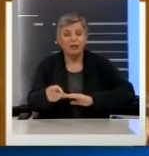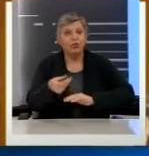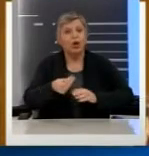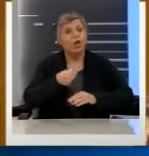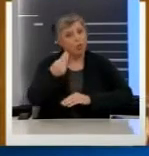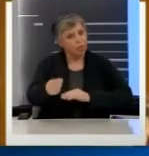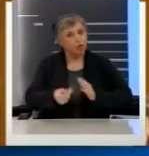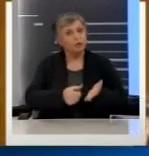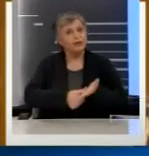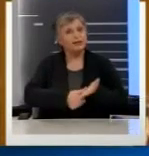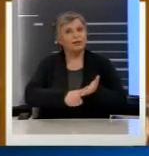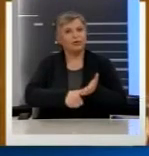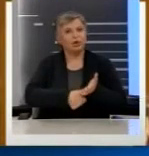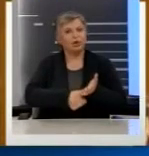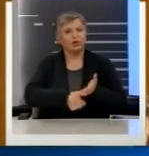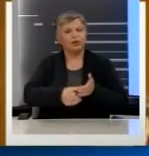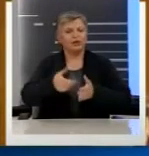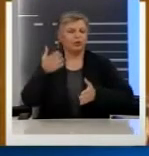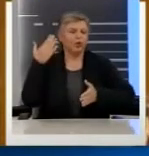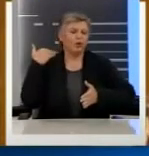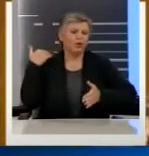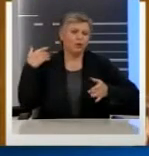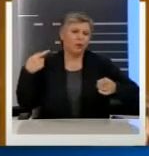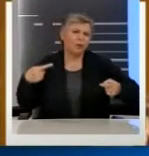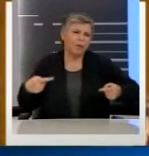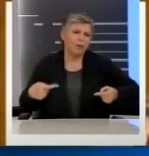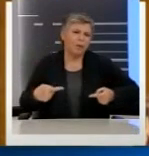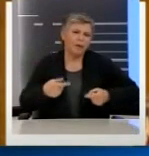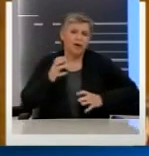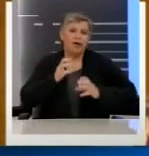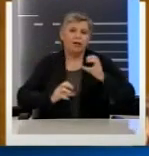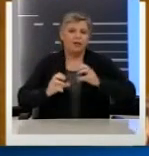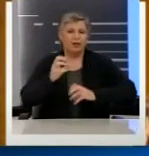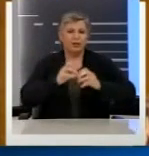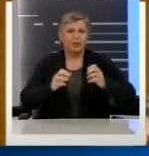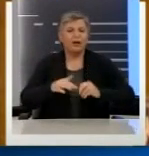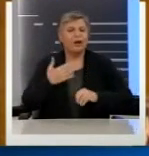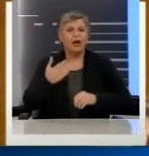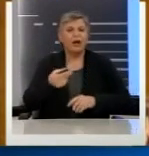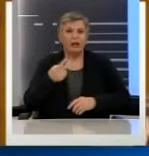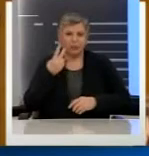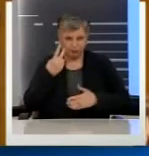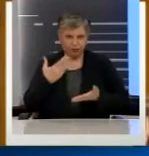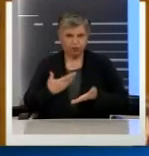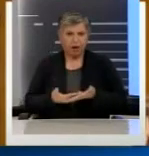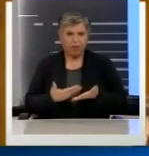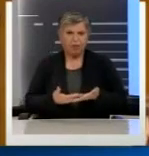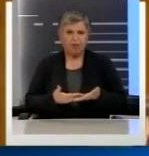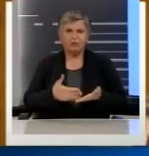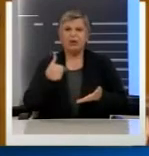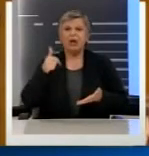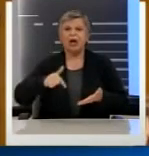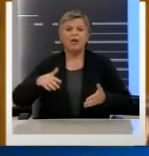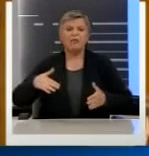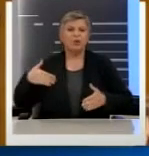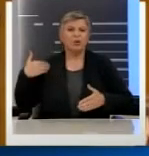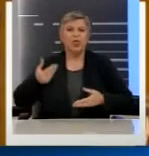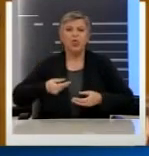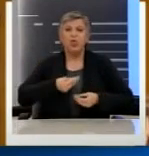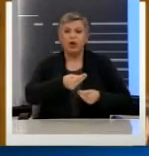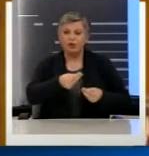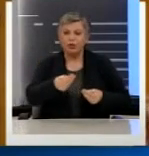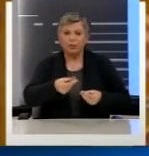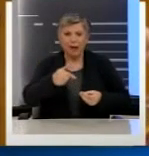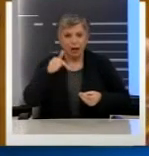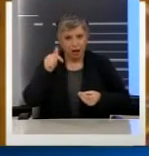Τώρα λέει κανείς τίποτα? Υπάρχει καμία ανομαλία? Έχει υποστεί τίποτα το σύστημα, η ιδεολογία των ένα?